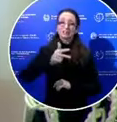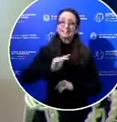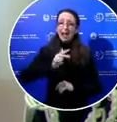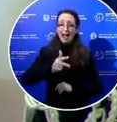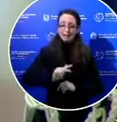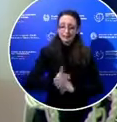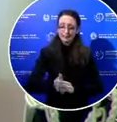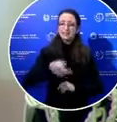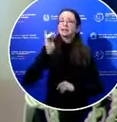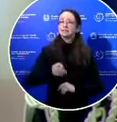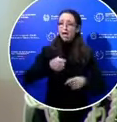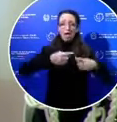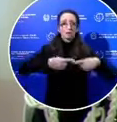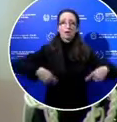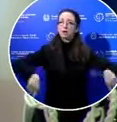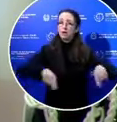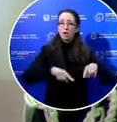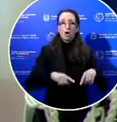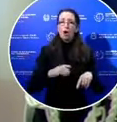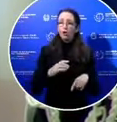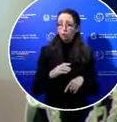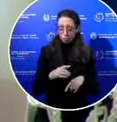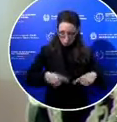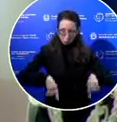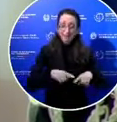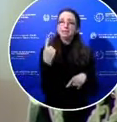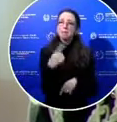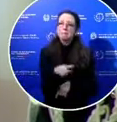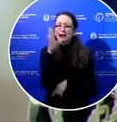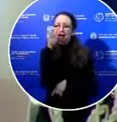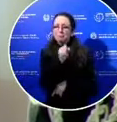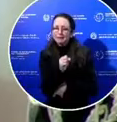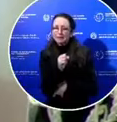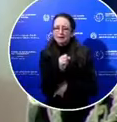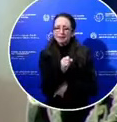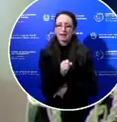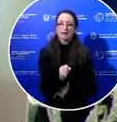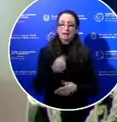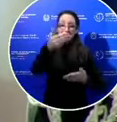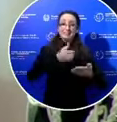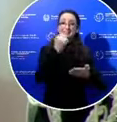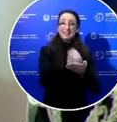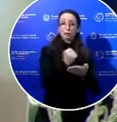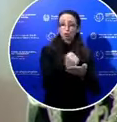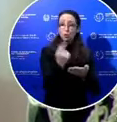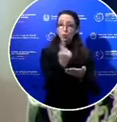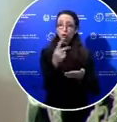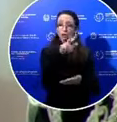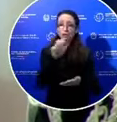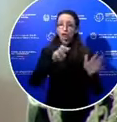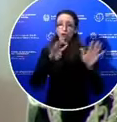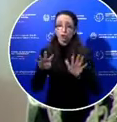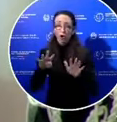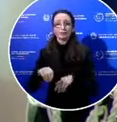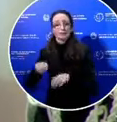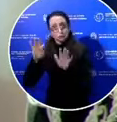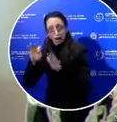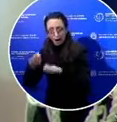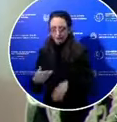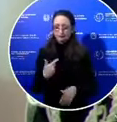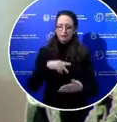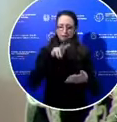una conferenza proprio per valutare l'efficacia del testo unico, il 309 del 90, eppure non è stata più tenuta